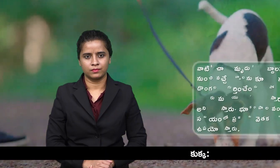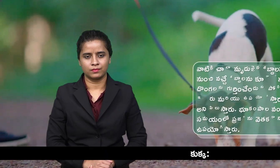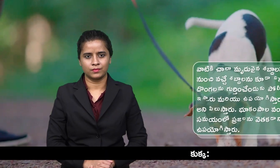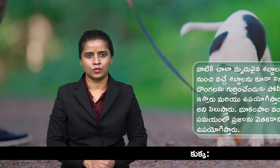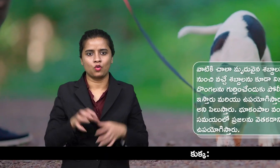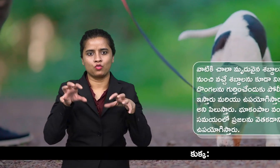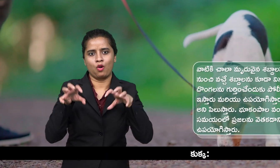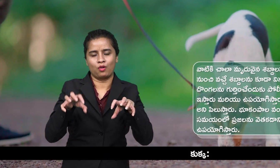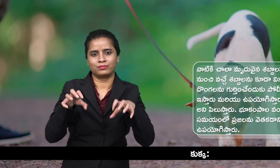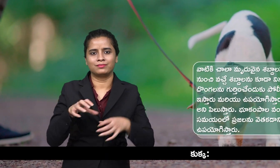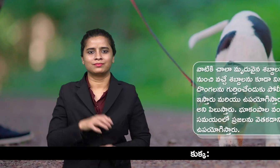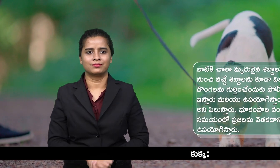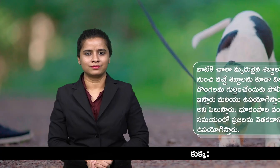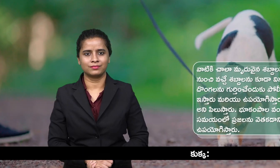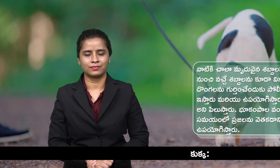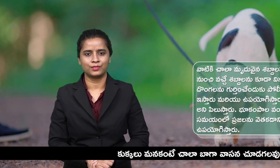కుక్క.